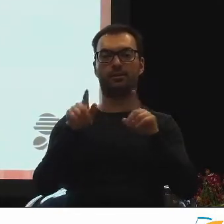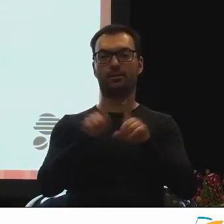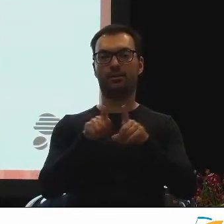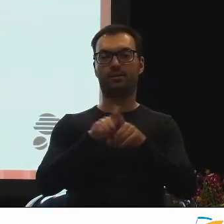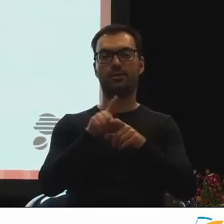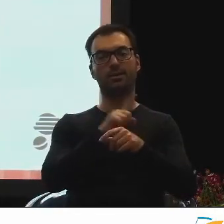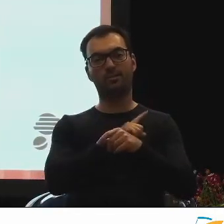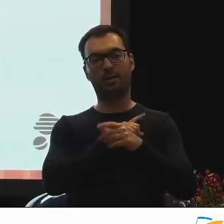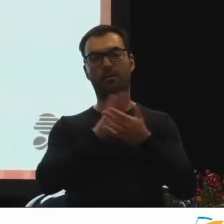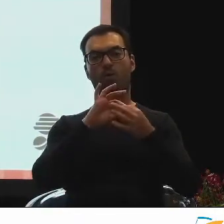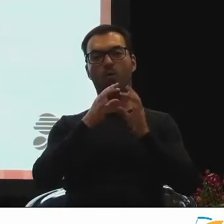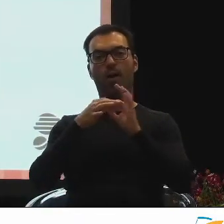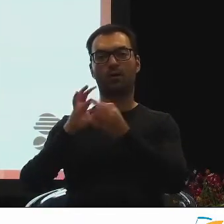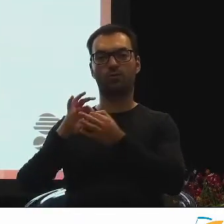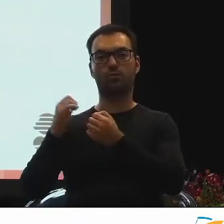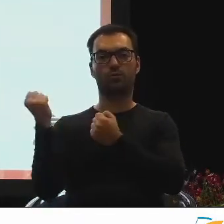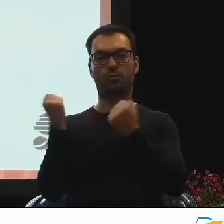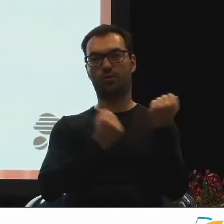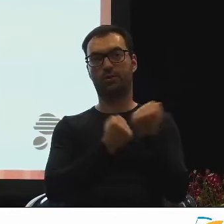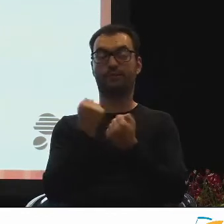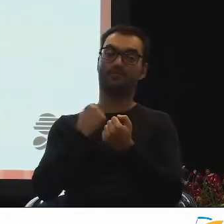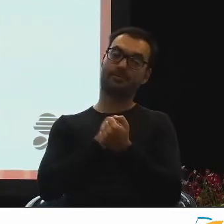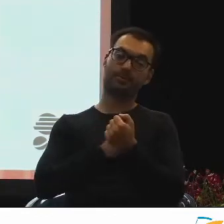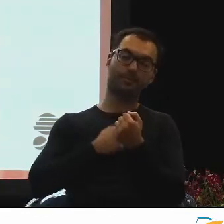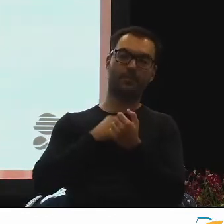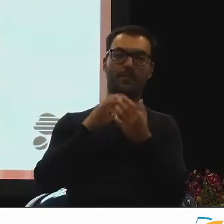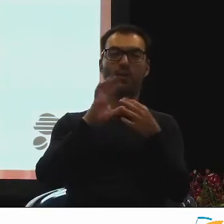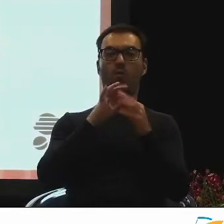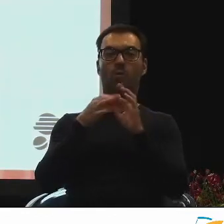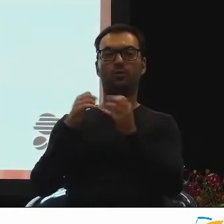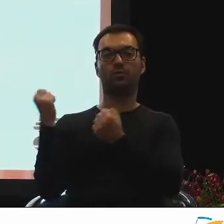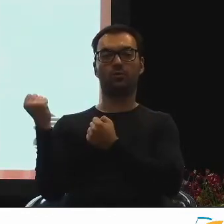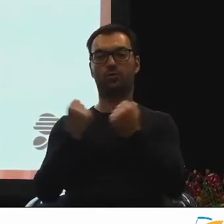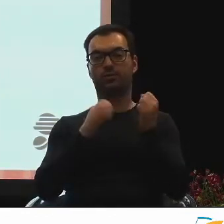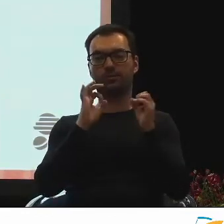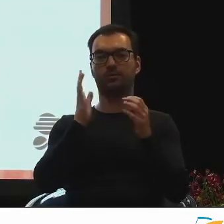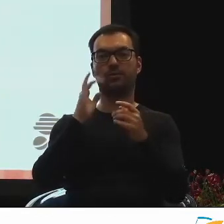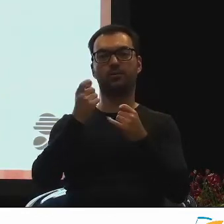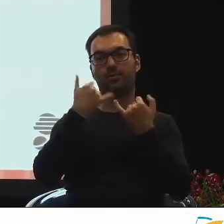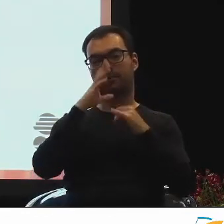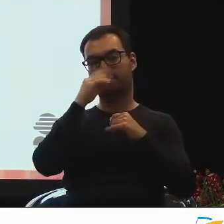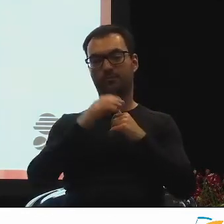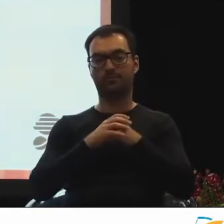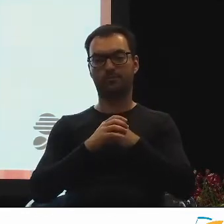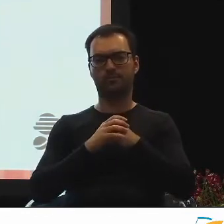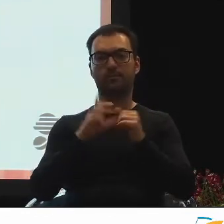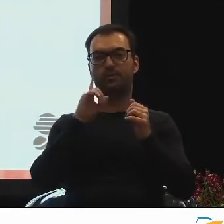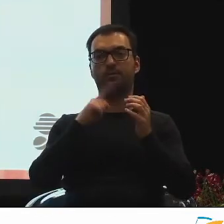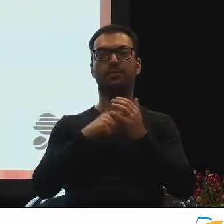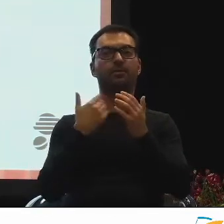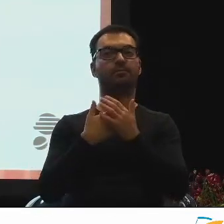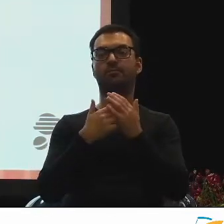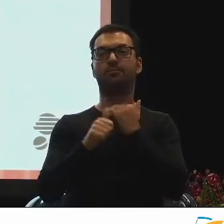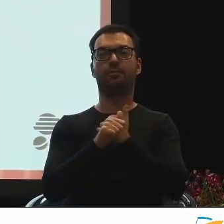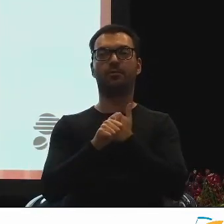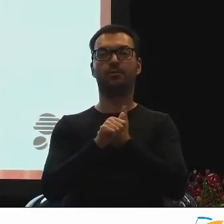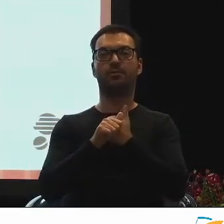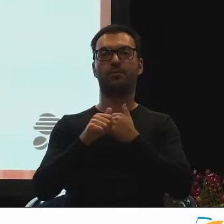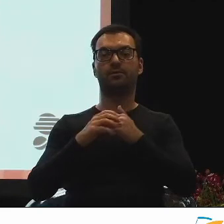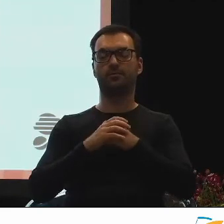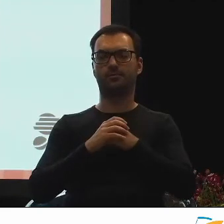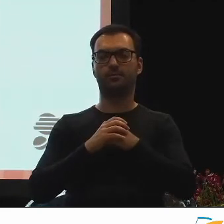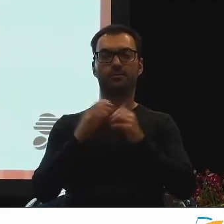także dbałość o łańcuch dostaw, no to niestety te łańcuchy dostaw będą obecnie trochę inne, właśnie ze względu